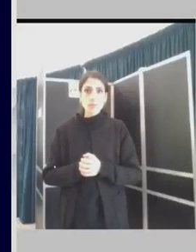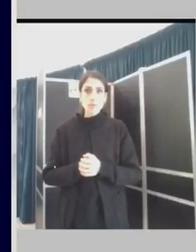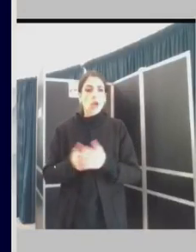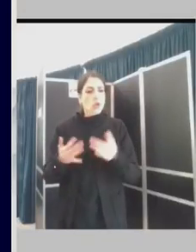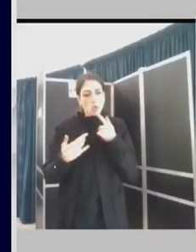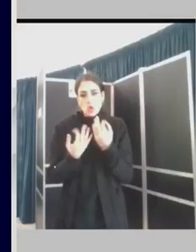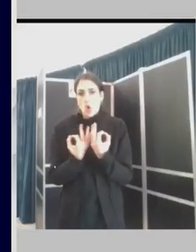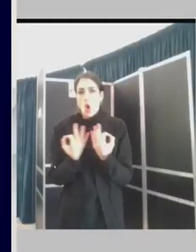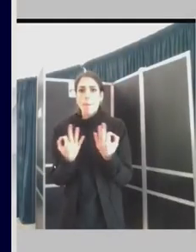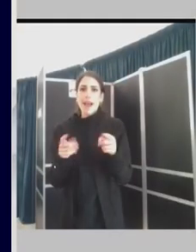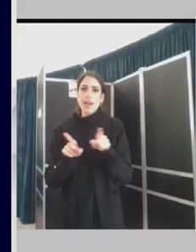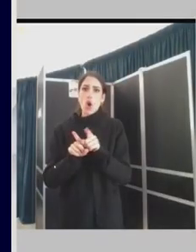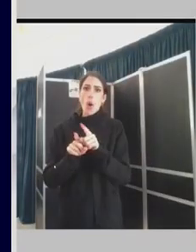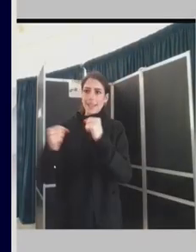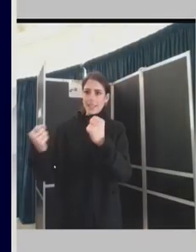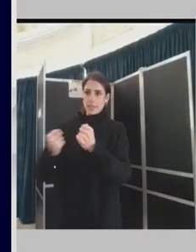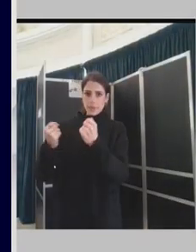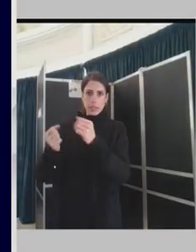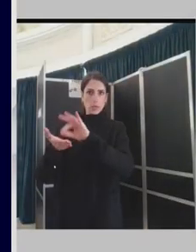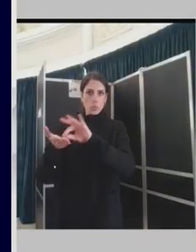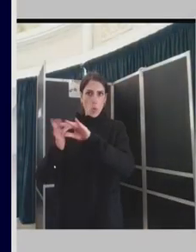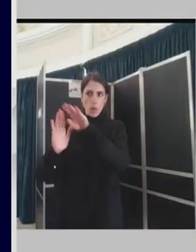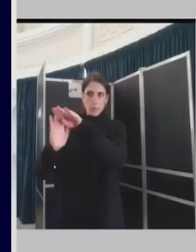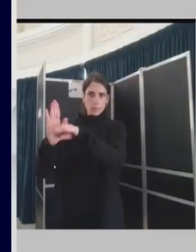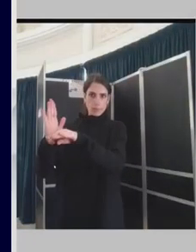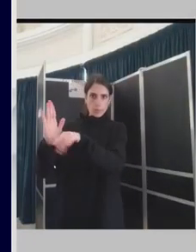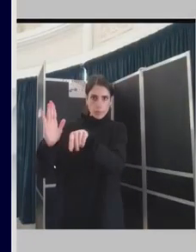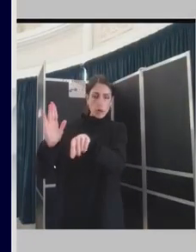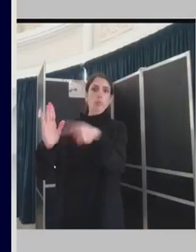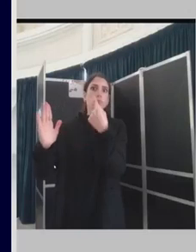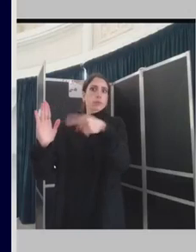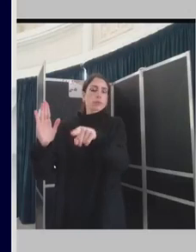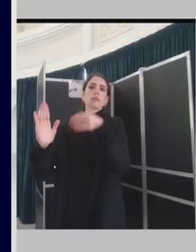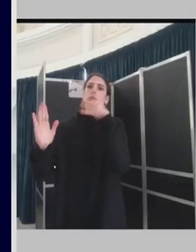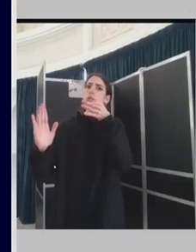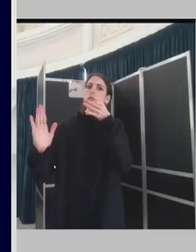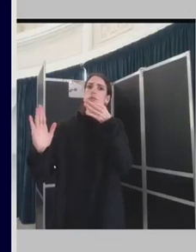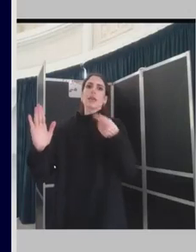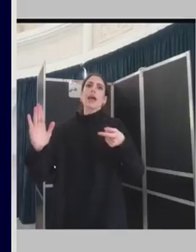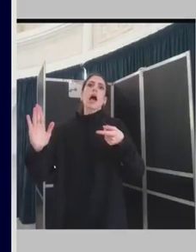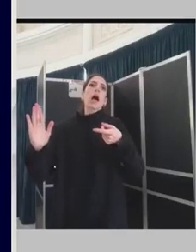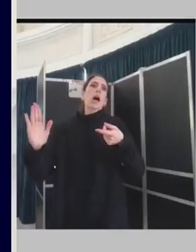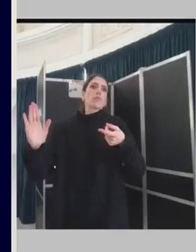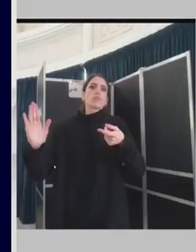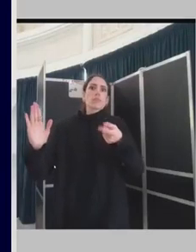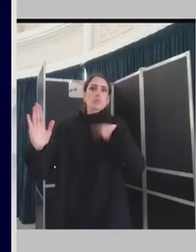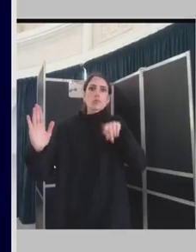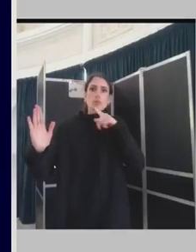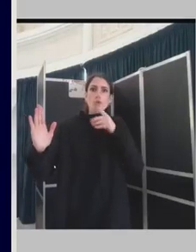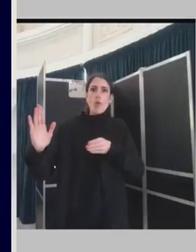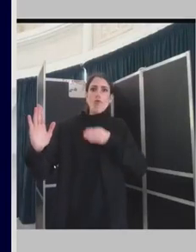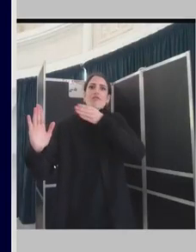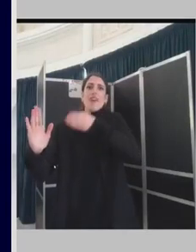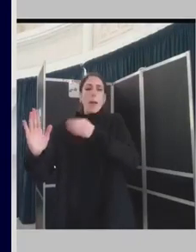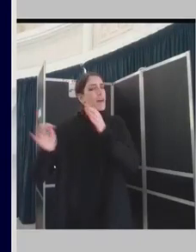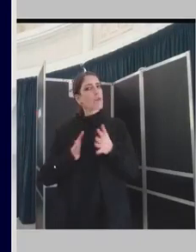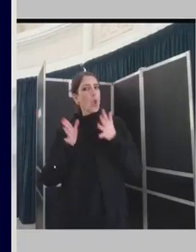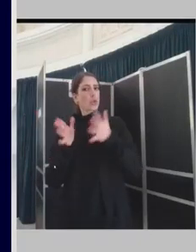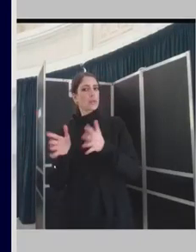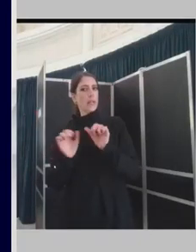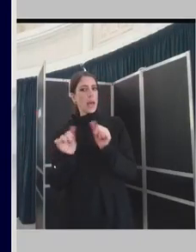che noi facciamo all'interno degli istituti sono attività gratuite fatte da volontari, e quindi riusciamo ogni anno a